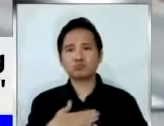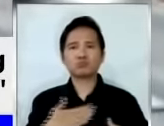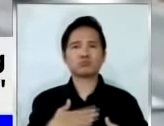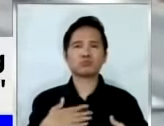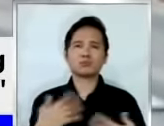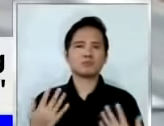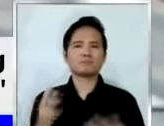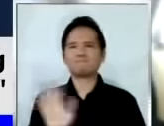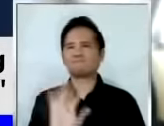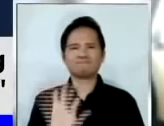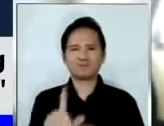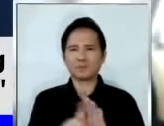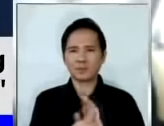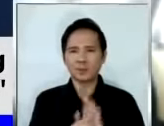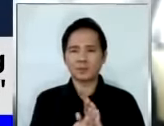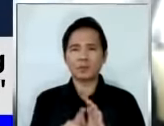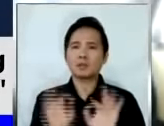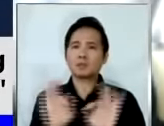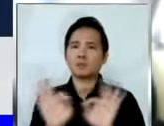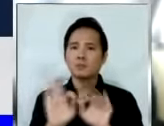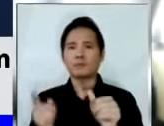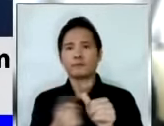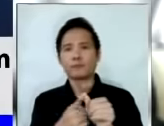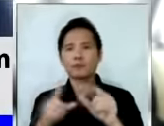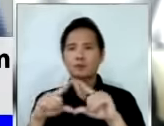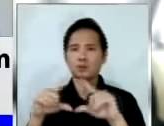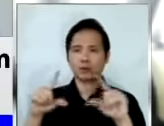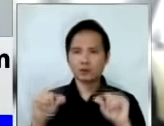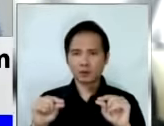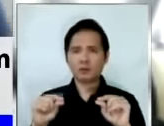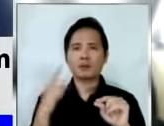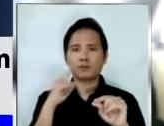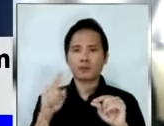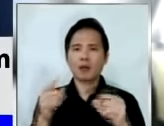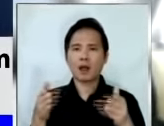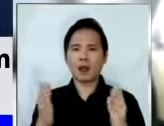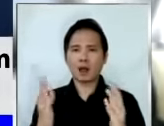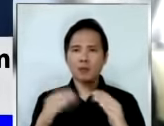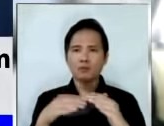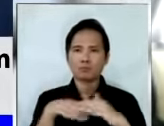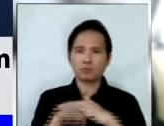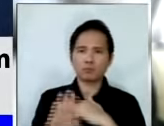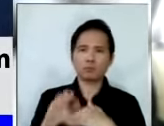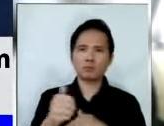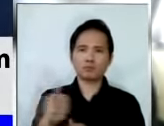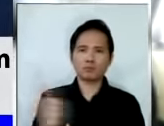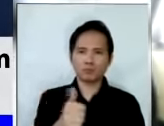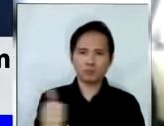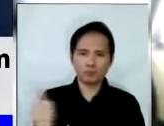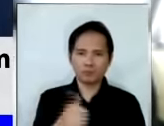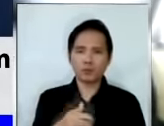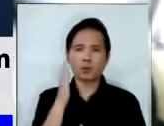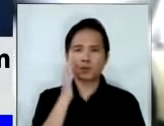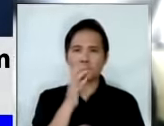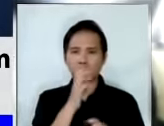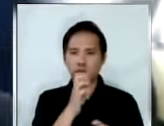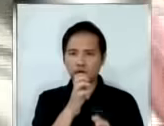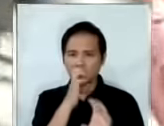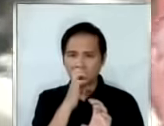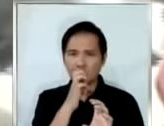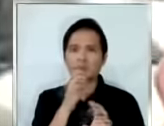walay essential na buhaton, na paliton, we will be strict with that and ato ang mga men in uniform know that